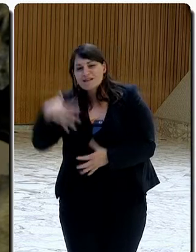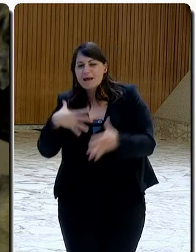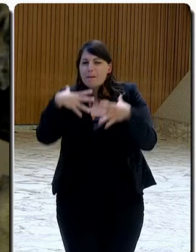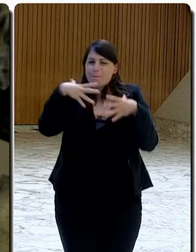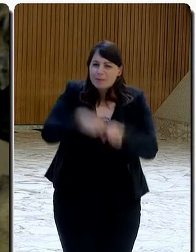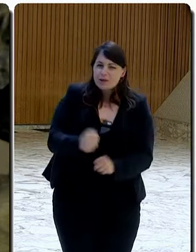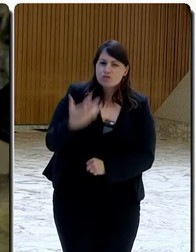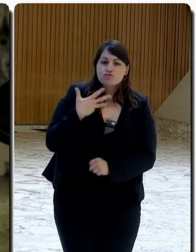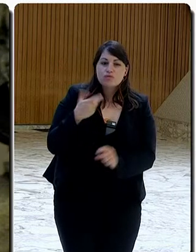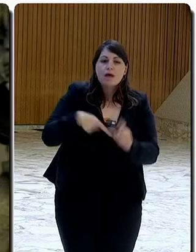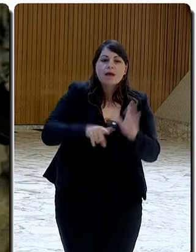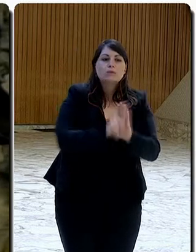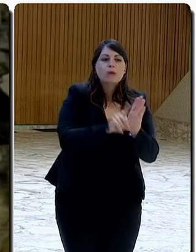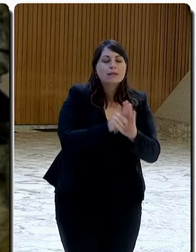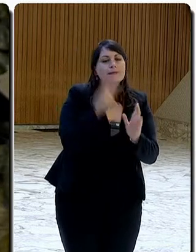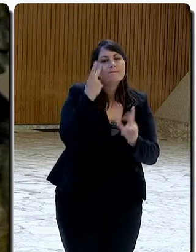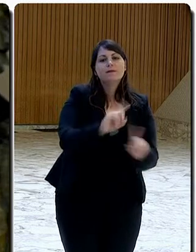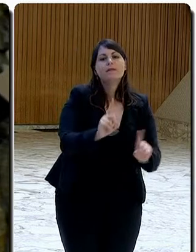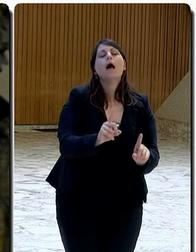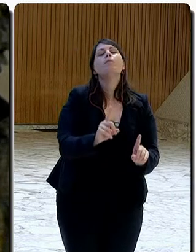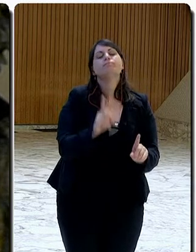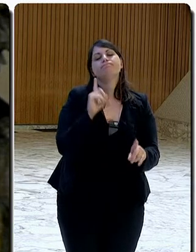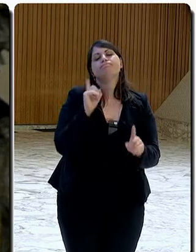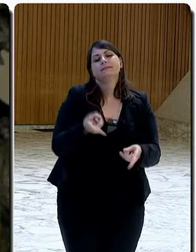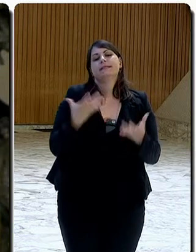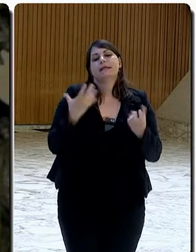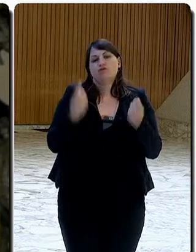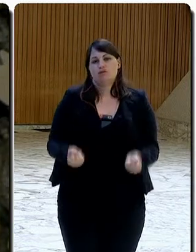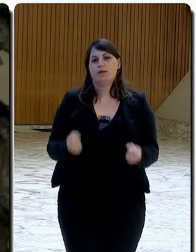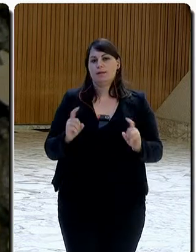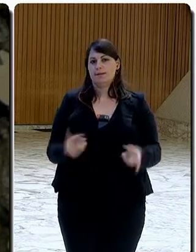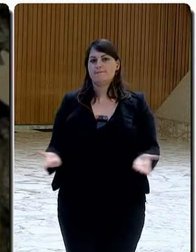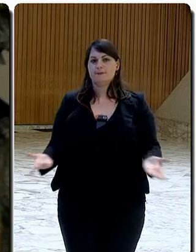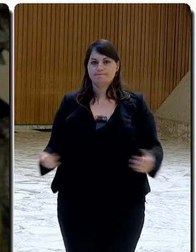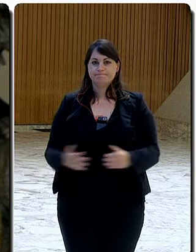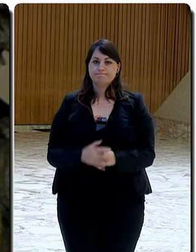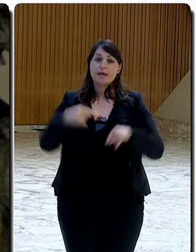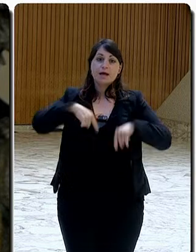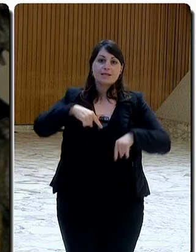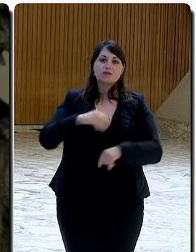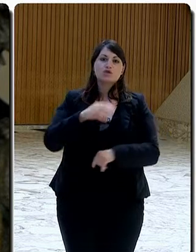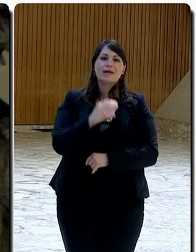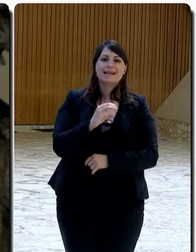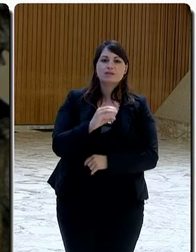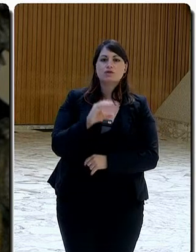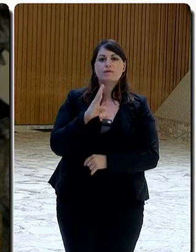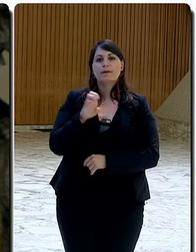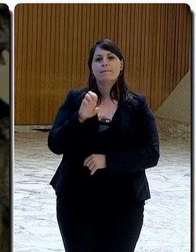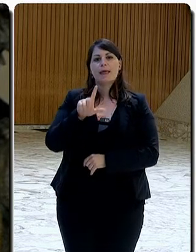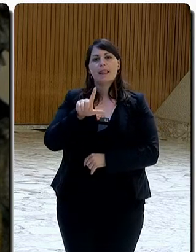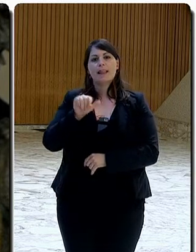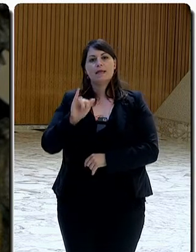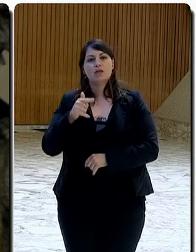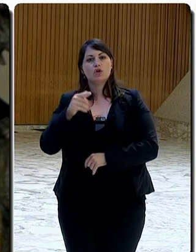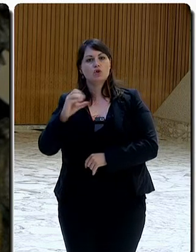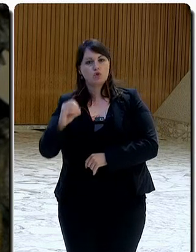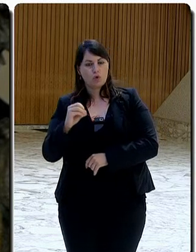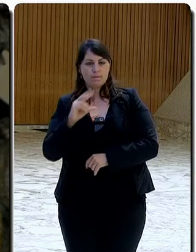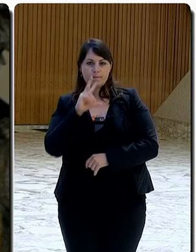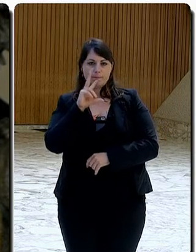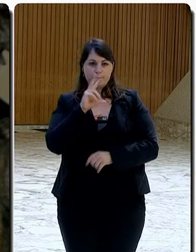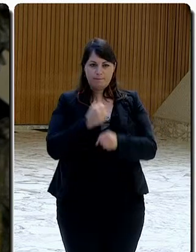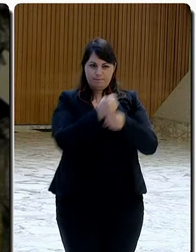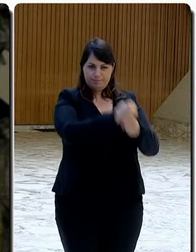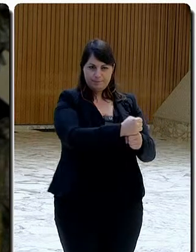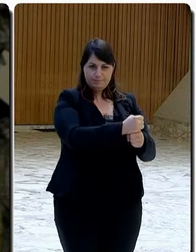impegno. Adesso diamo la parola a Christopher Bellitto, ci parlerà di giovani e anziani